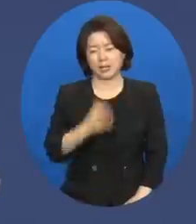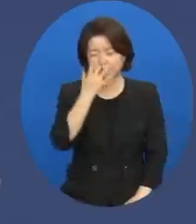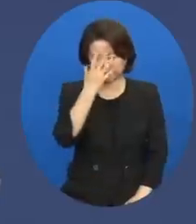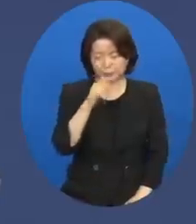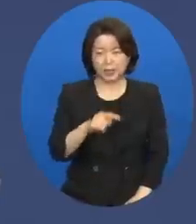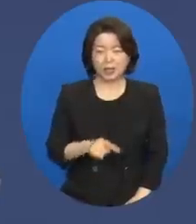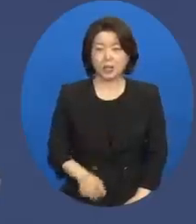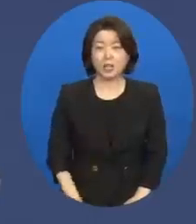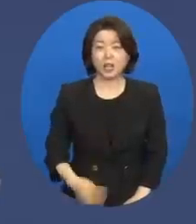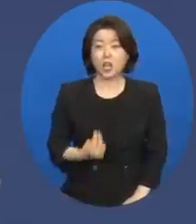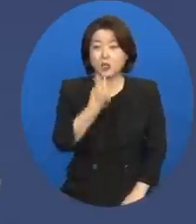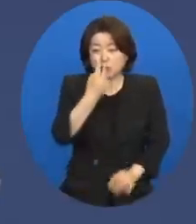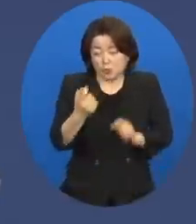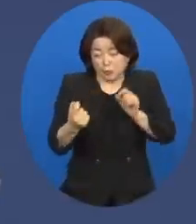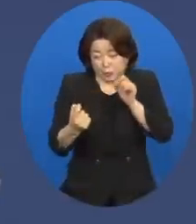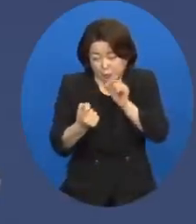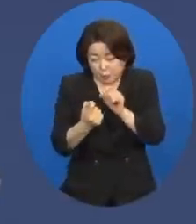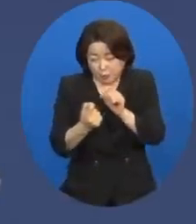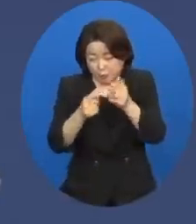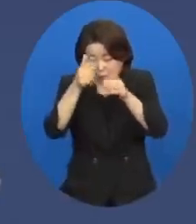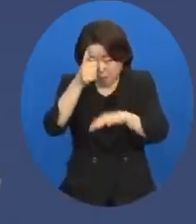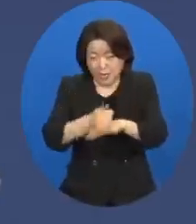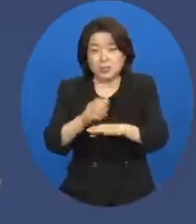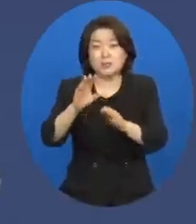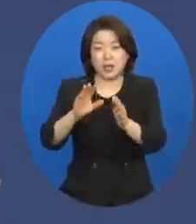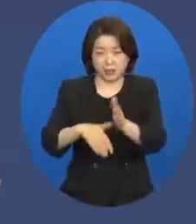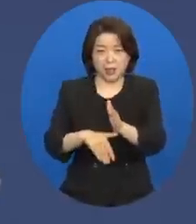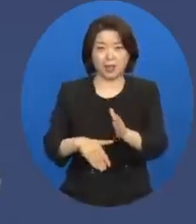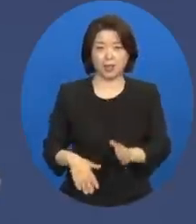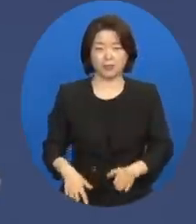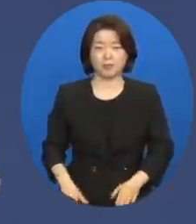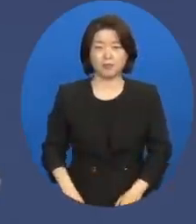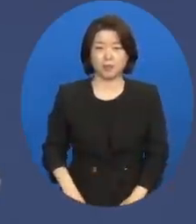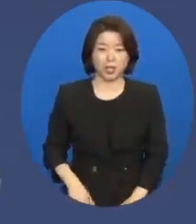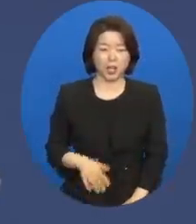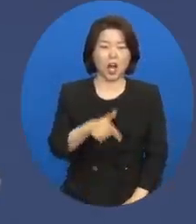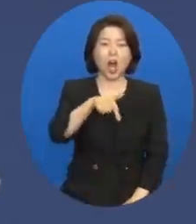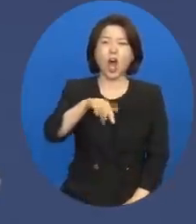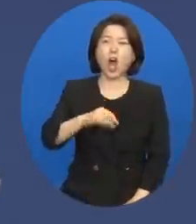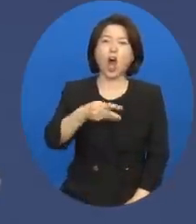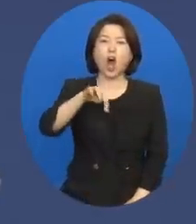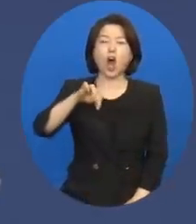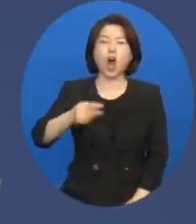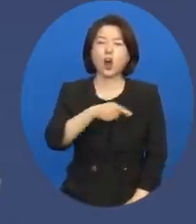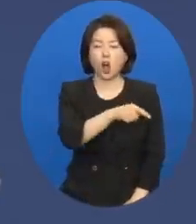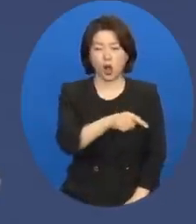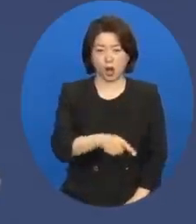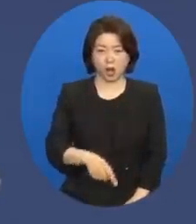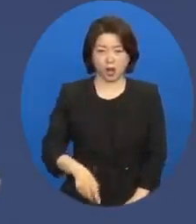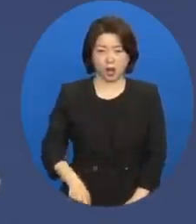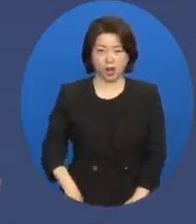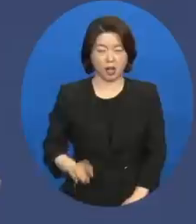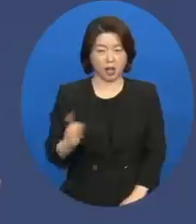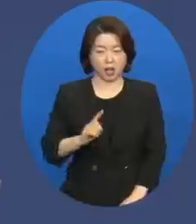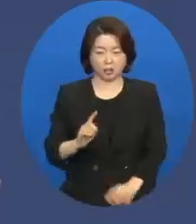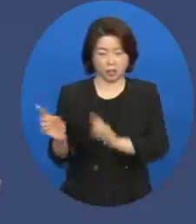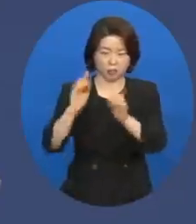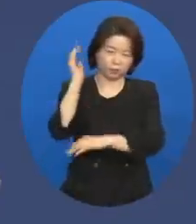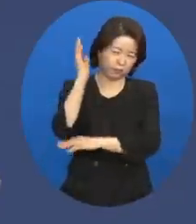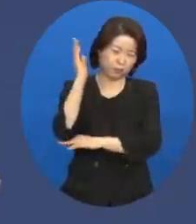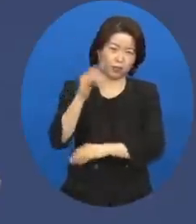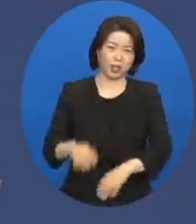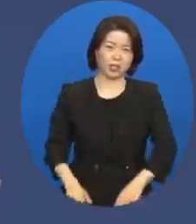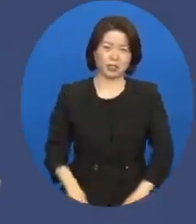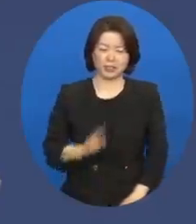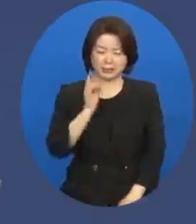때 이렇게 숨이 떨어질 때 이렇게 껄껄껄 하면 숨이 맞아지는 그 얘기를 어떤 부흥사가 이렇게